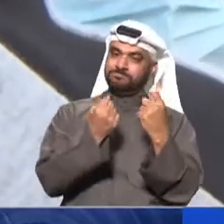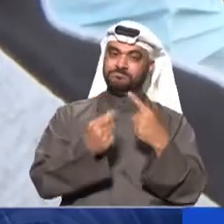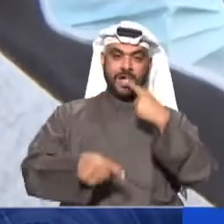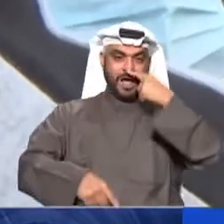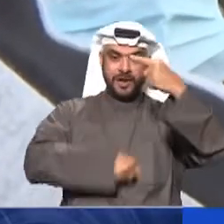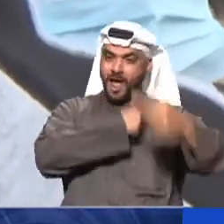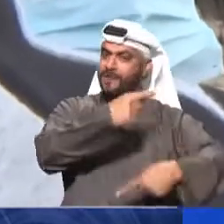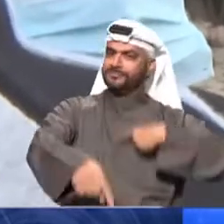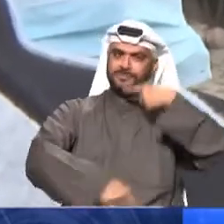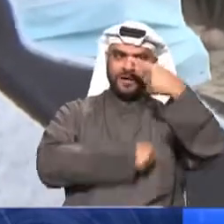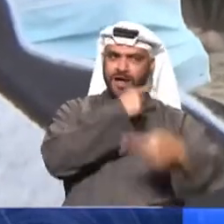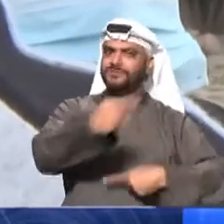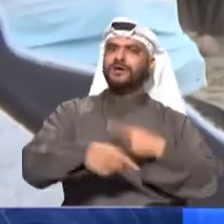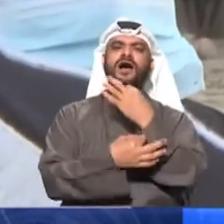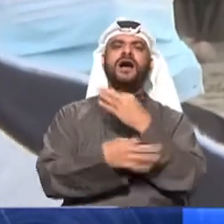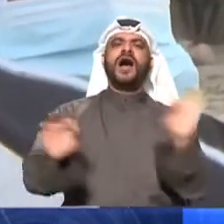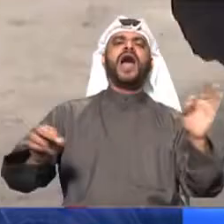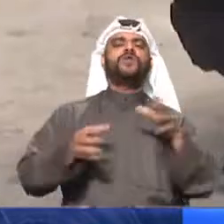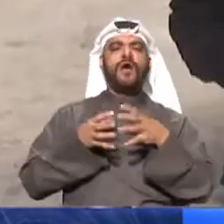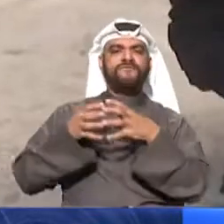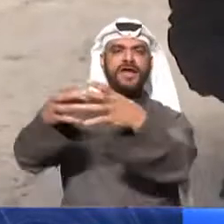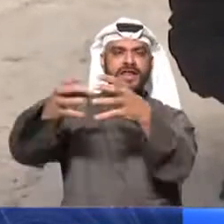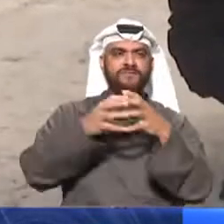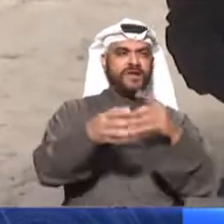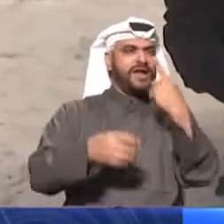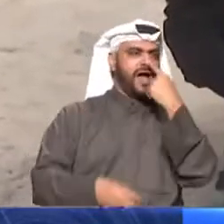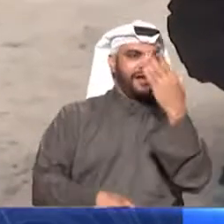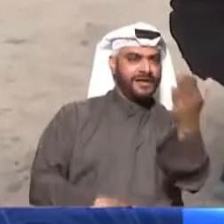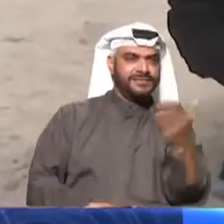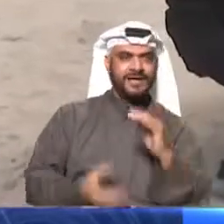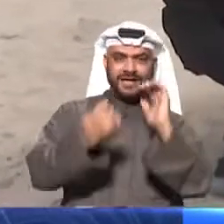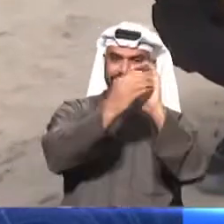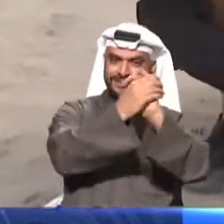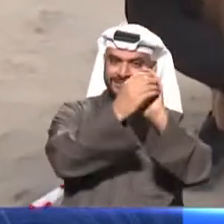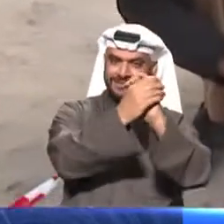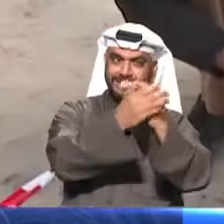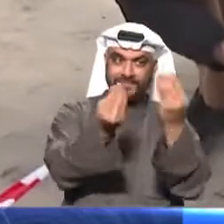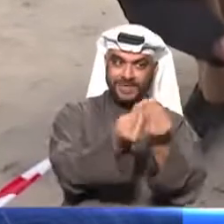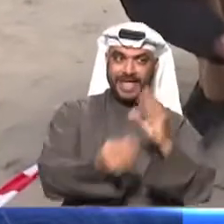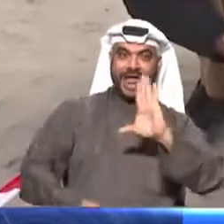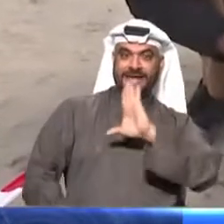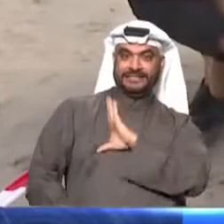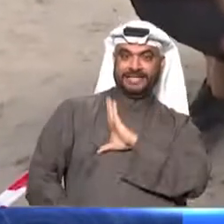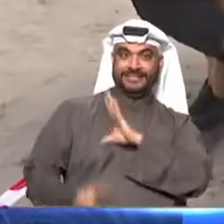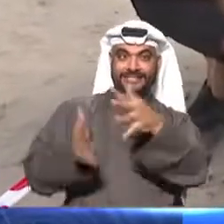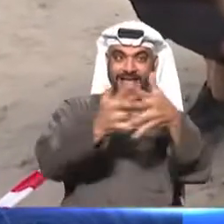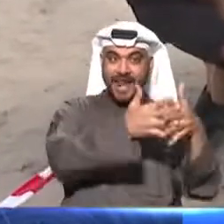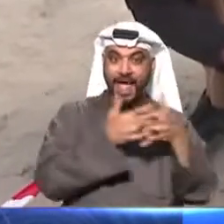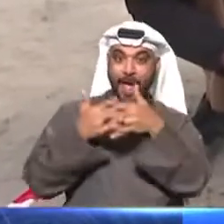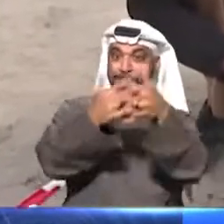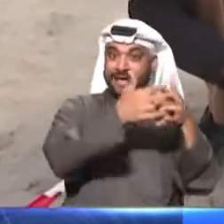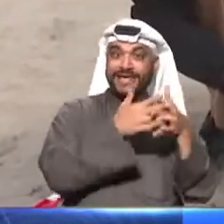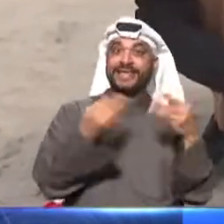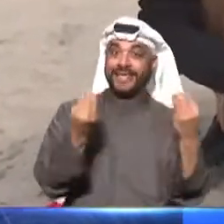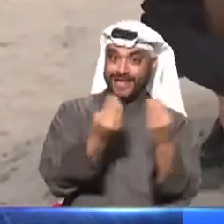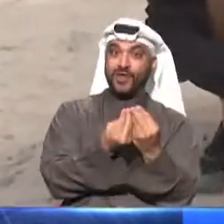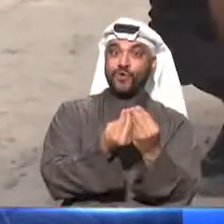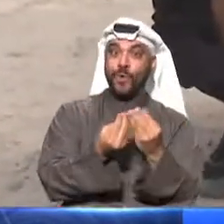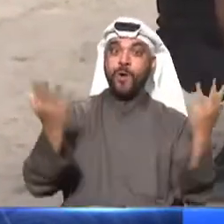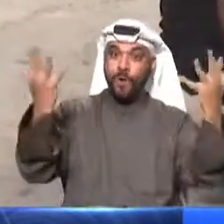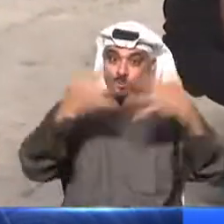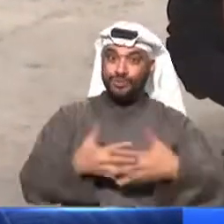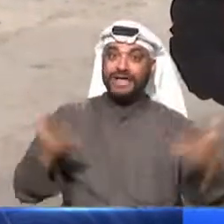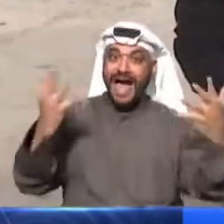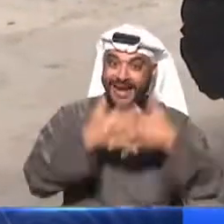أشارك مع أي فريق إن كان. وأصدقائنا بالجيش الأمريكي شاركونا اليوم، هم مو